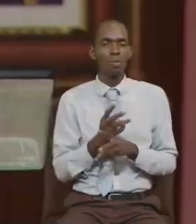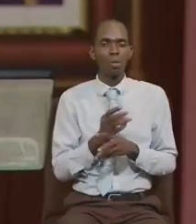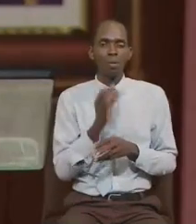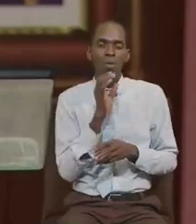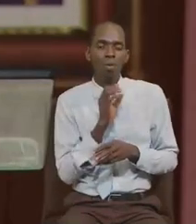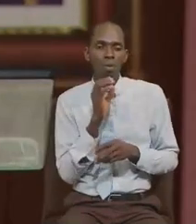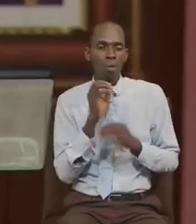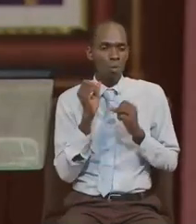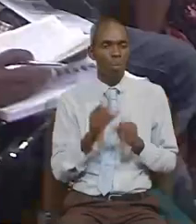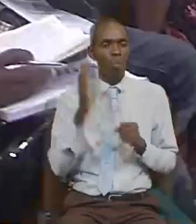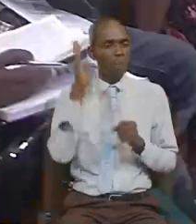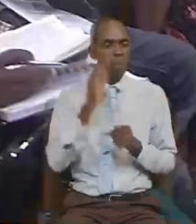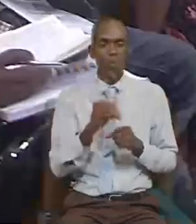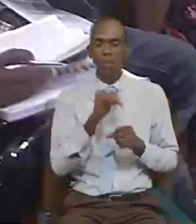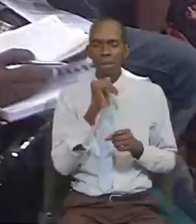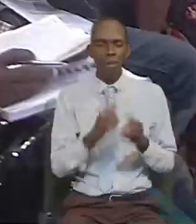ne vont pas te dominer.